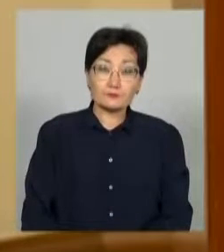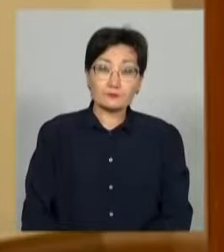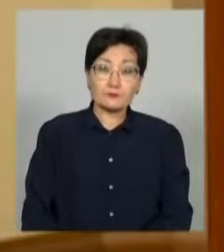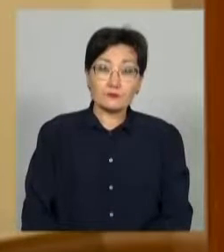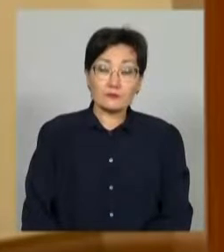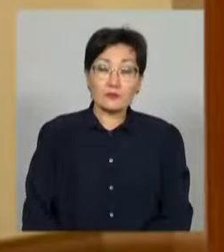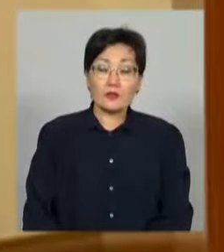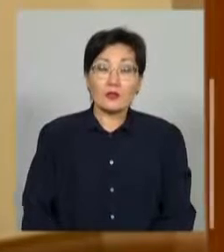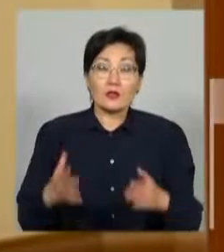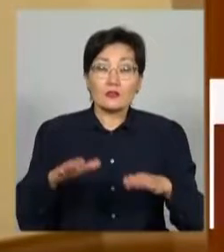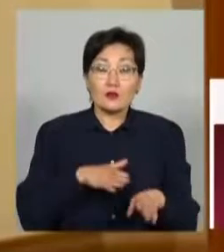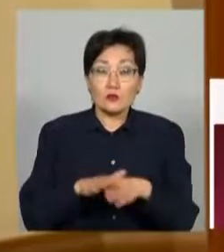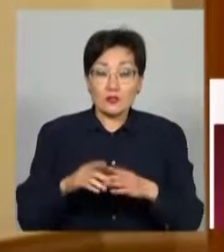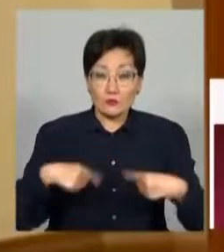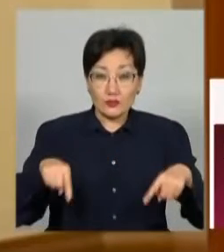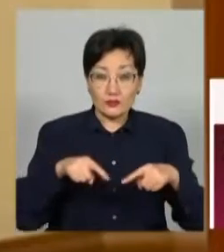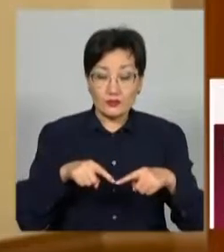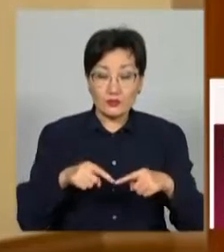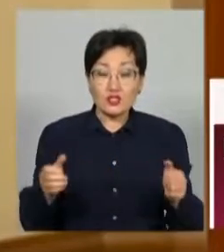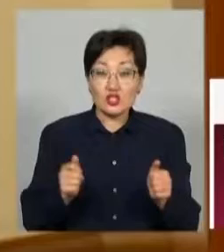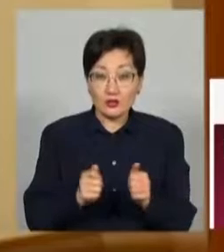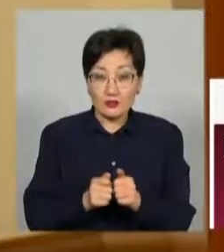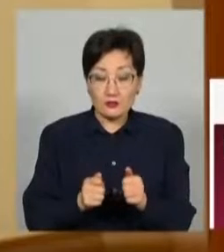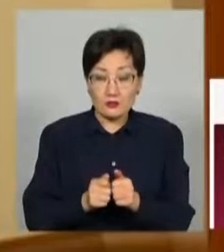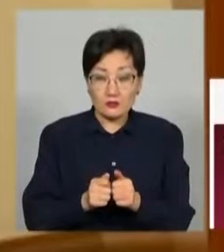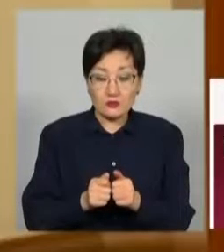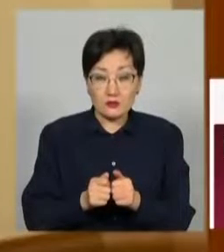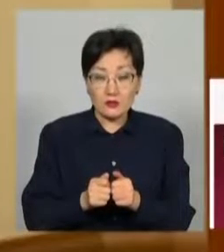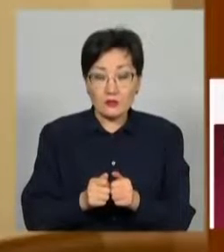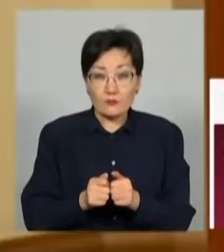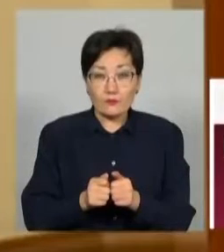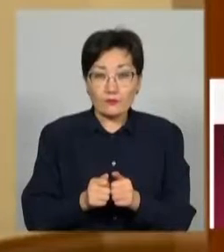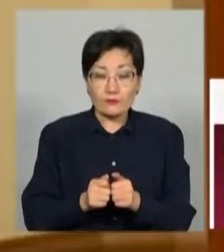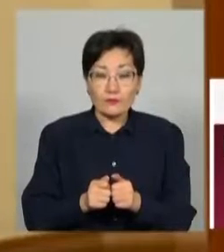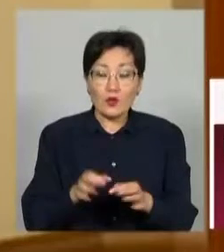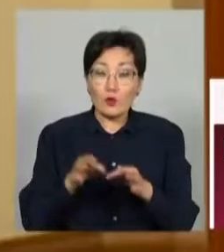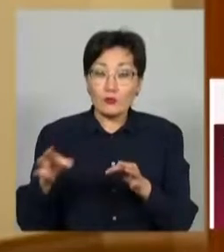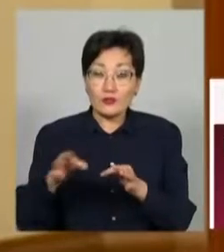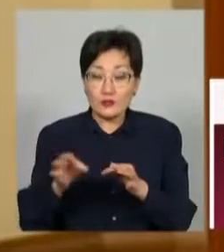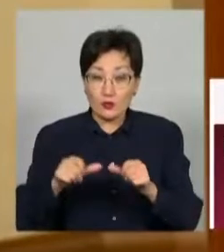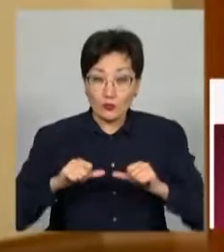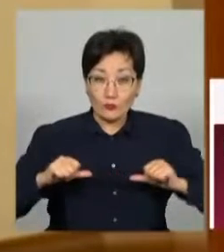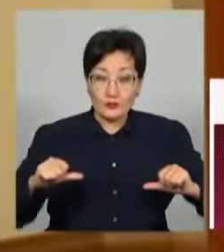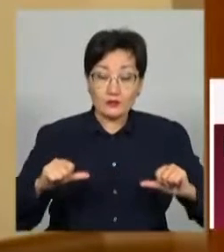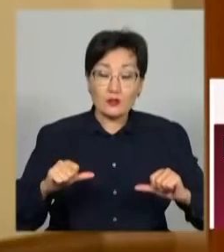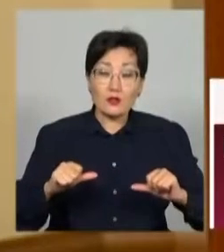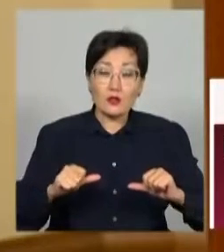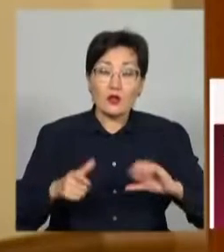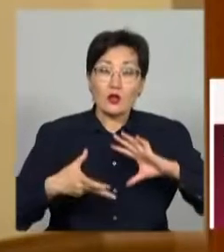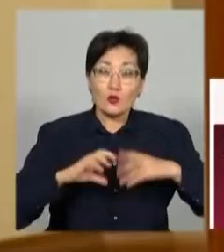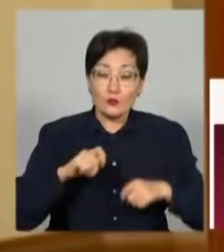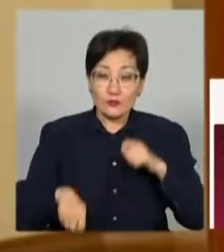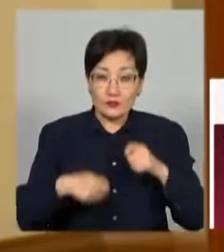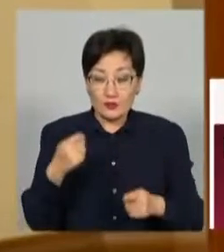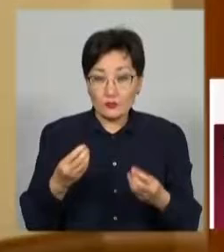Өтемақы жергілікті атқарушы органының жанындағы өңірлік комиссиялармен келтірілген залал